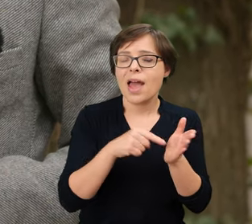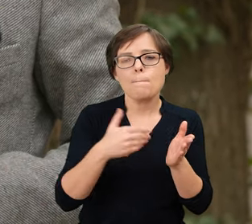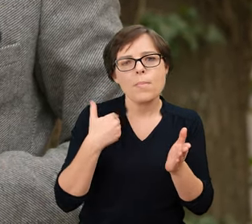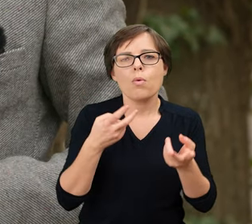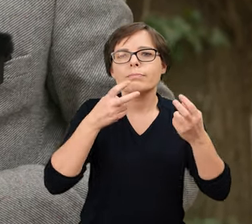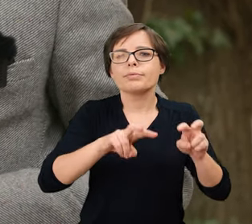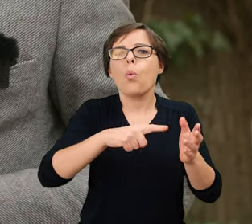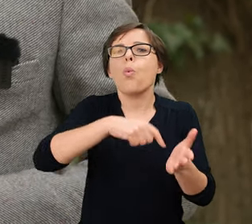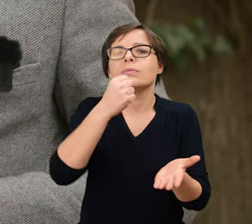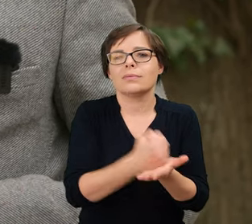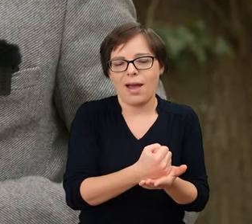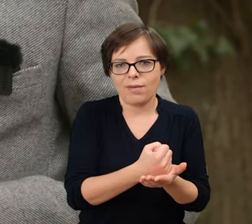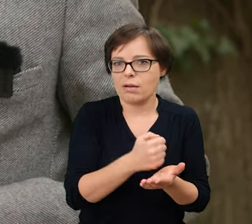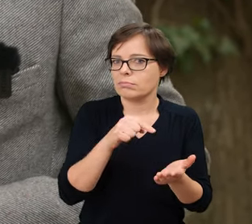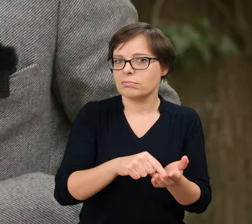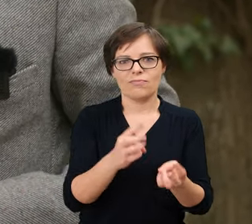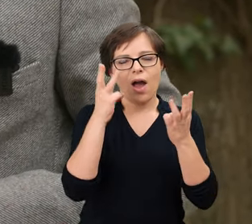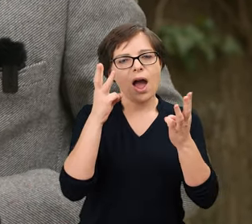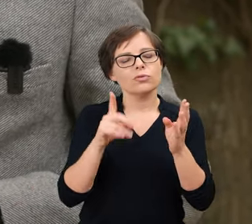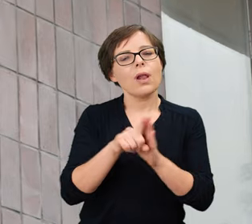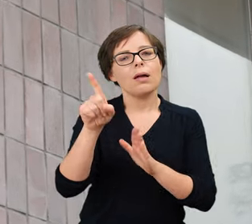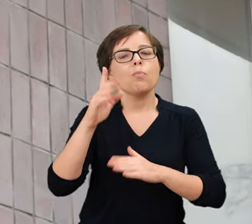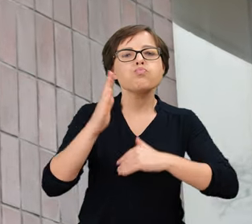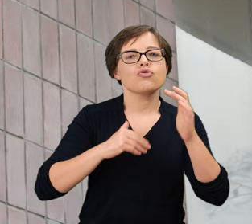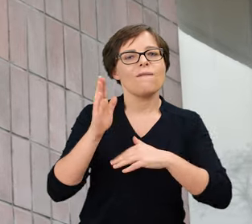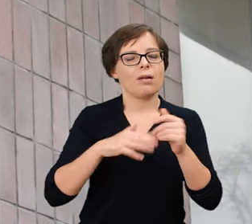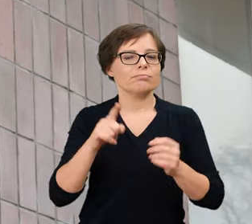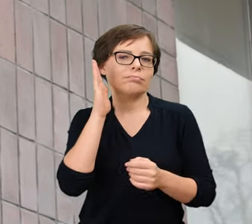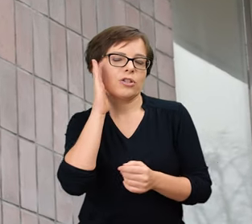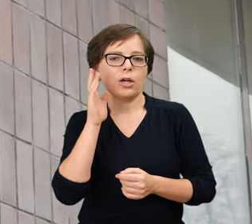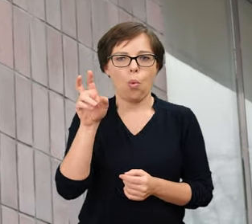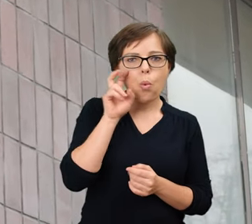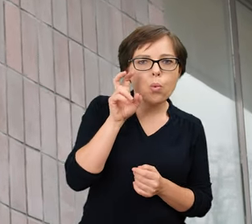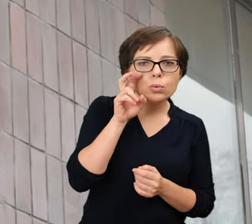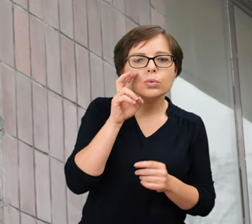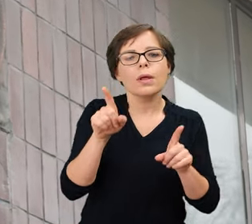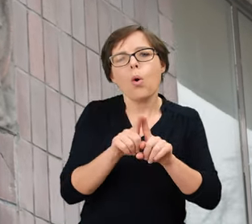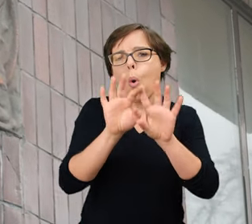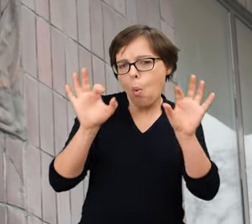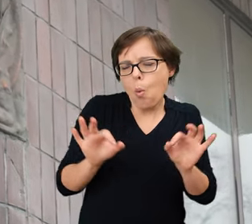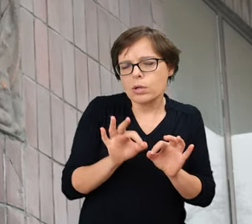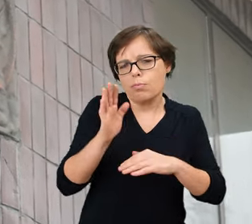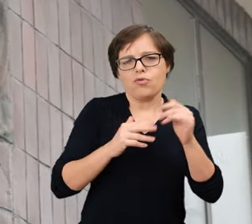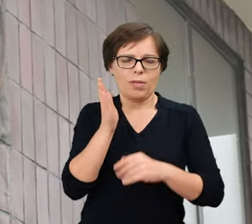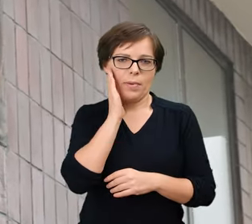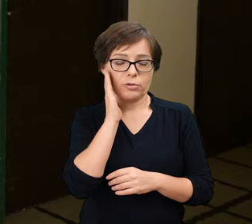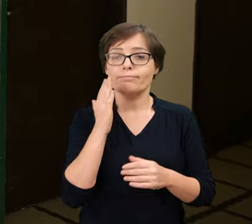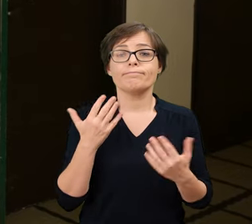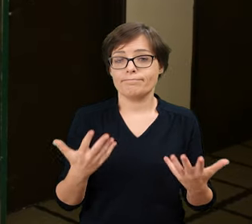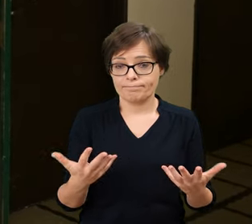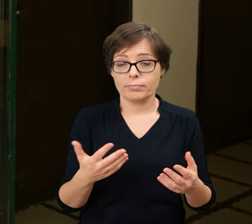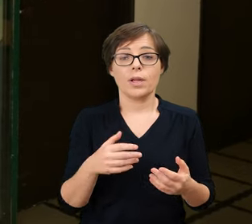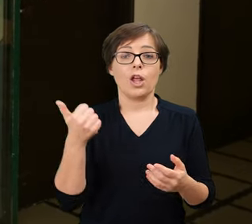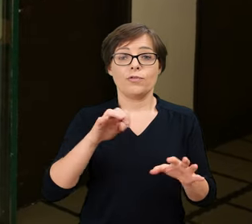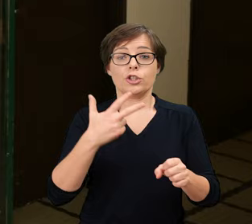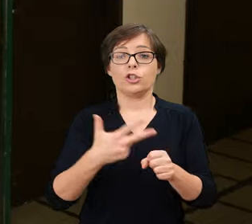bardzo istotna dla luksusowego budownictwa i w ogóle budownictwa mieszkaniowego. Otóż w 1933 roku